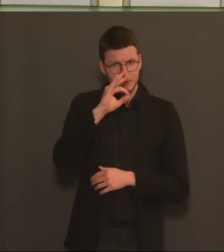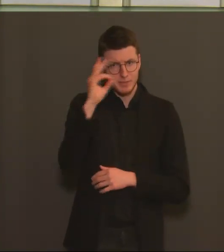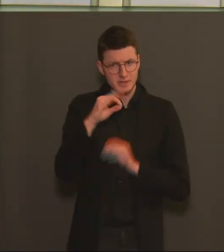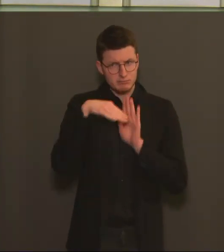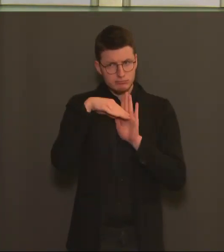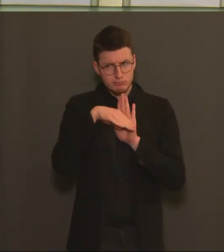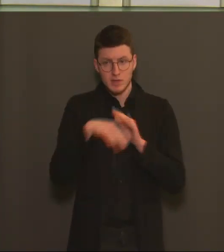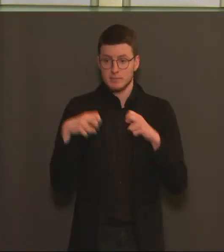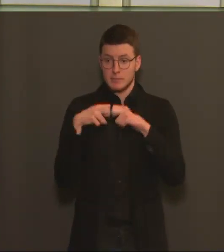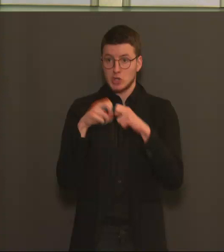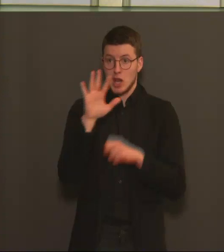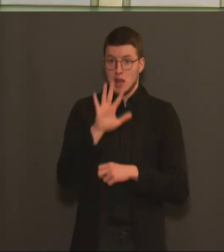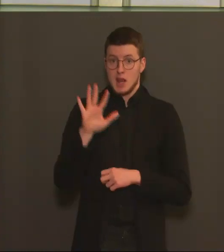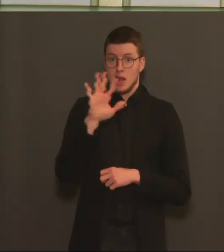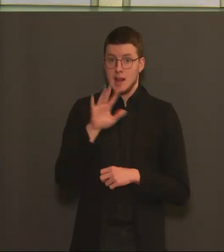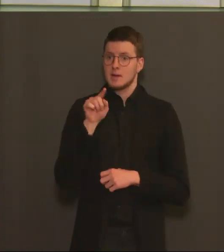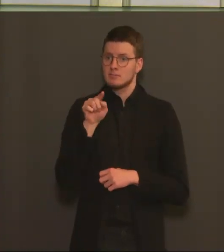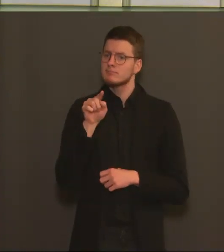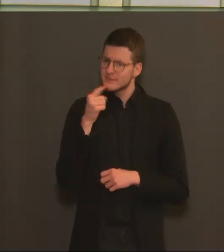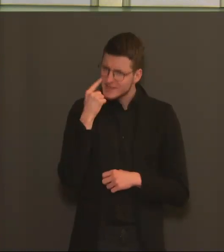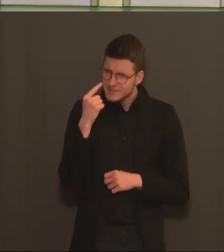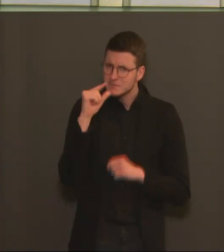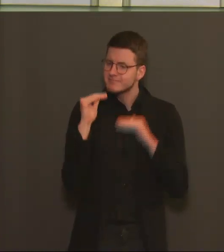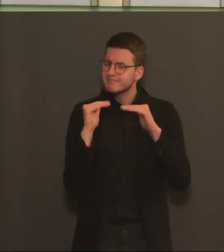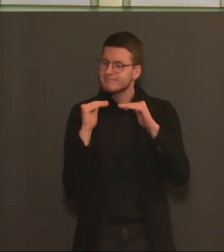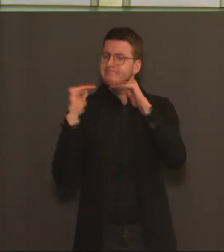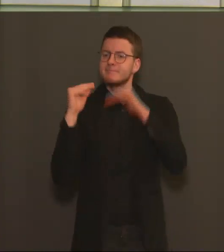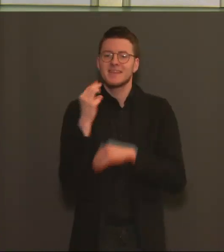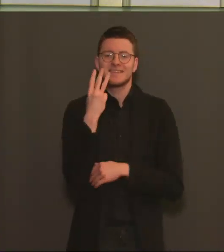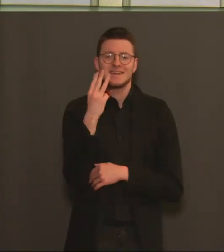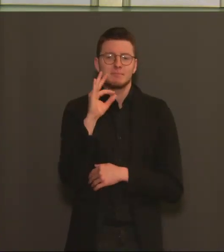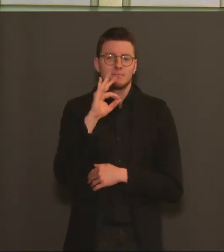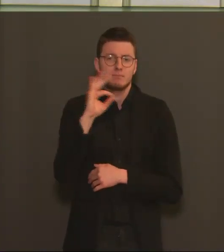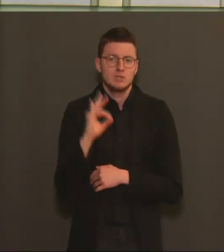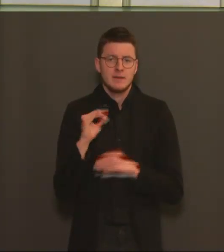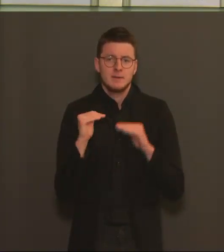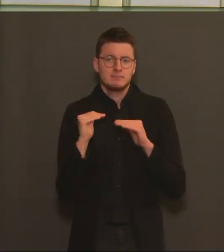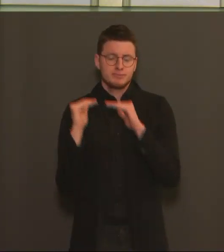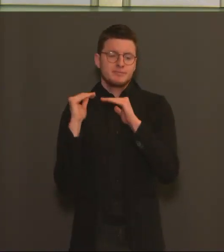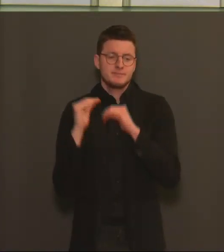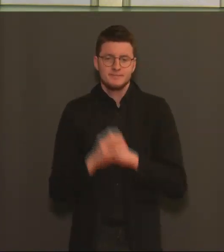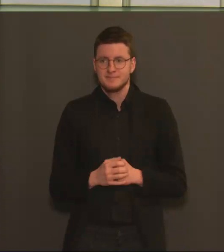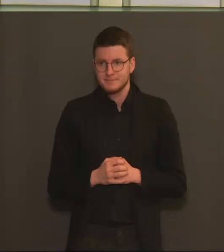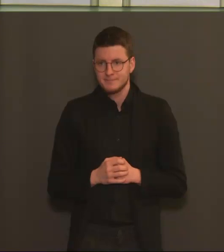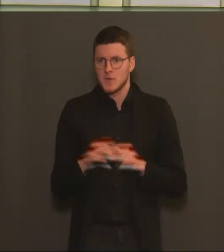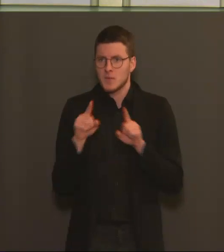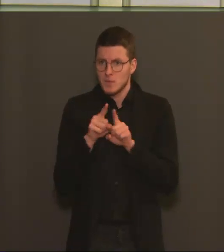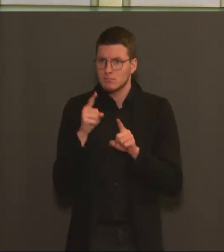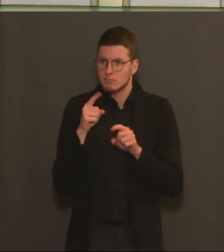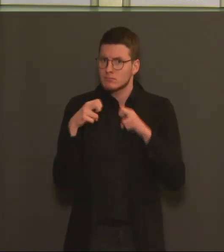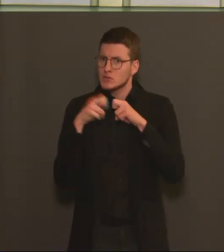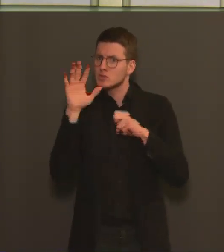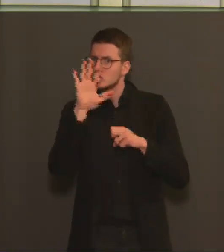Brussels hoofdstedelijk gewest nog een lichte stijging is van 3%, maar ook daar lijkt de stijging af te